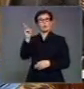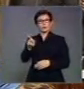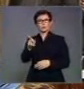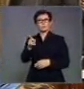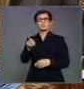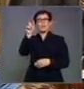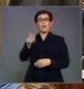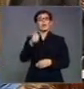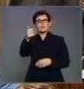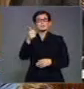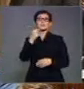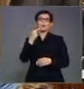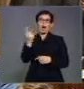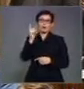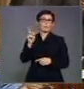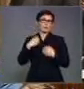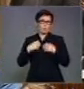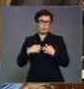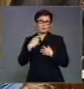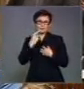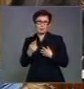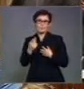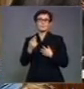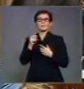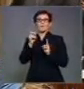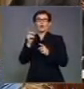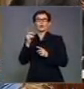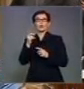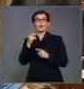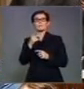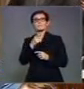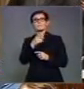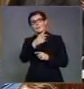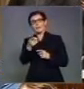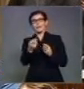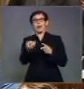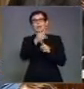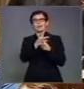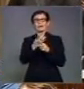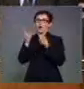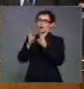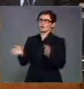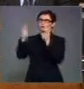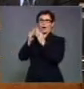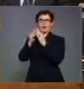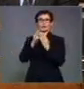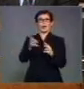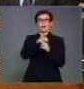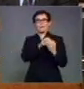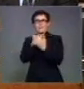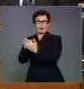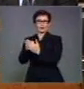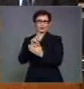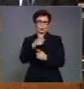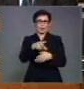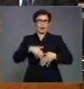on esittänyt huolen vaan siitä, että nämä saattaa liikaa painostaa meidän oikeuslaitosta tällä nälkälakollaan. Et